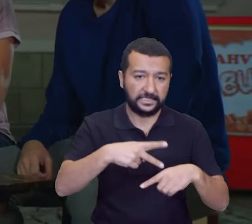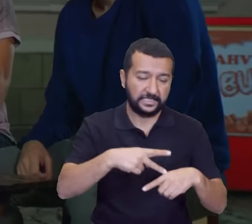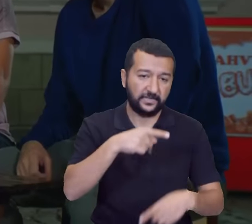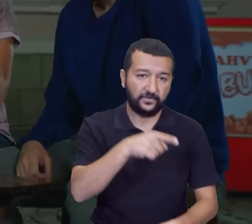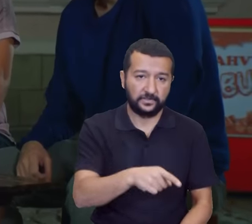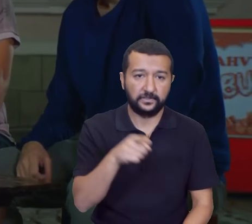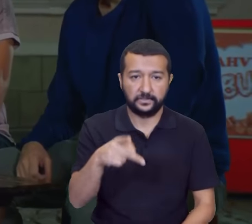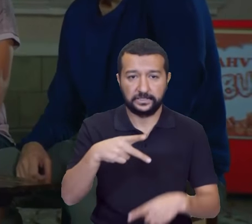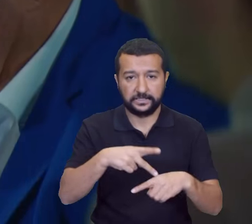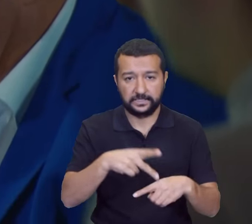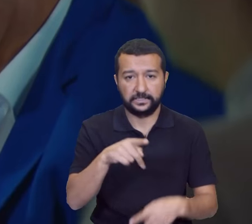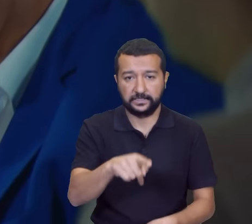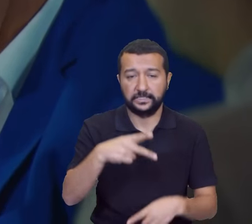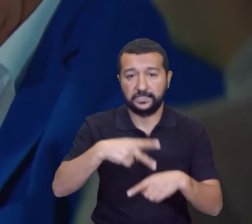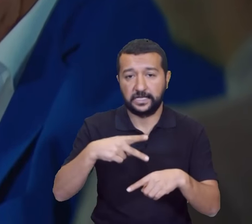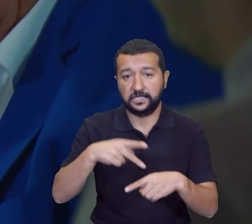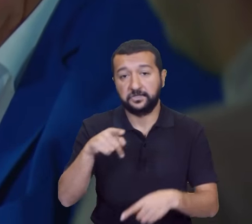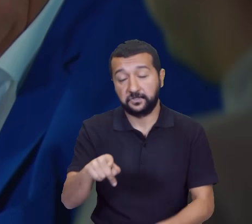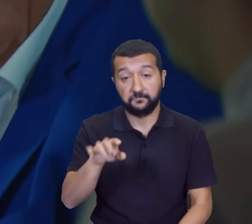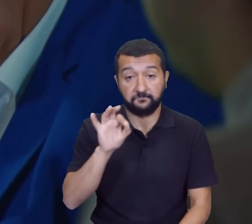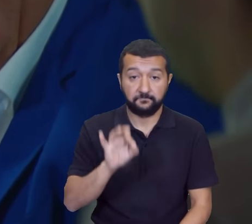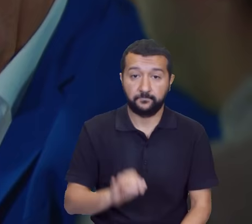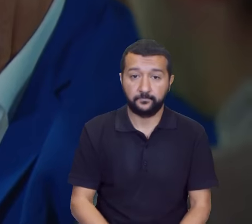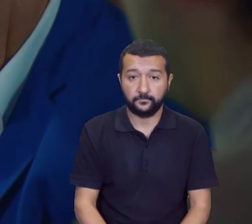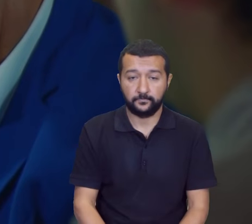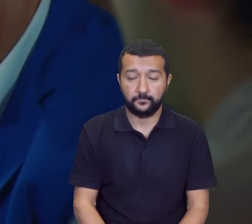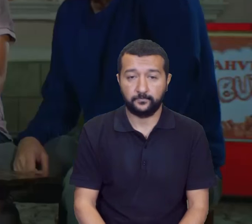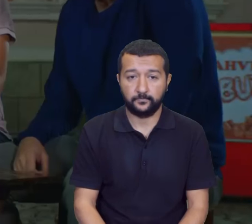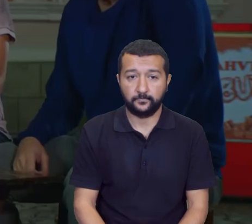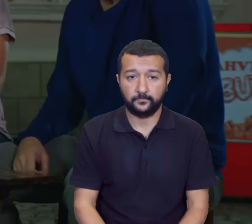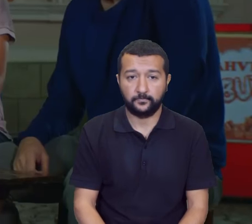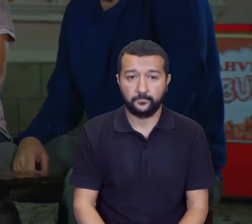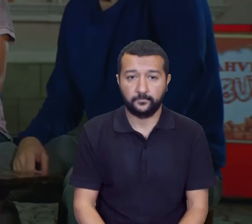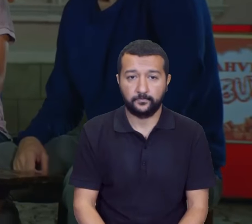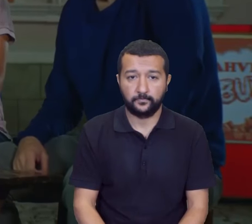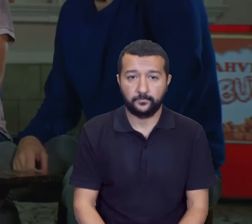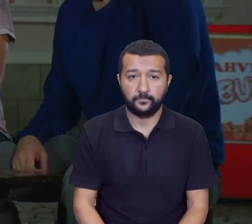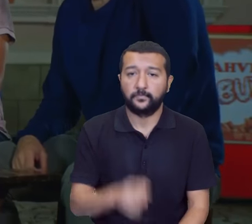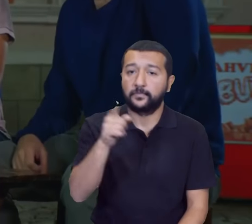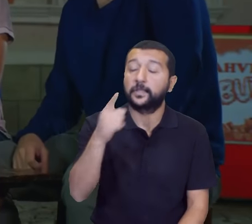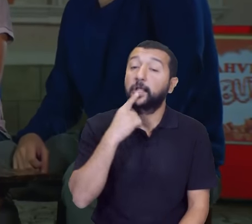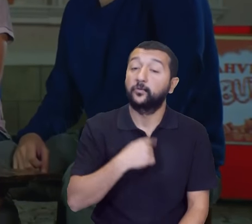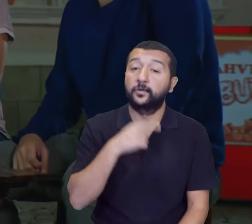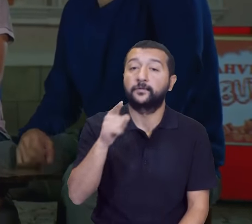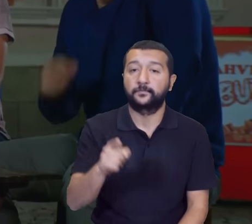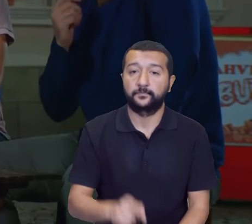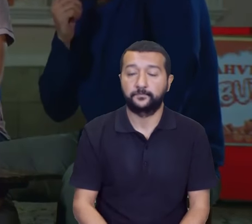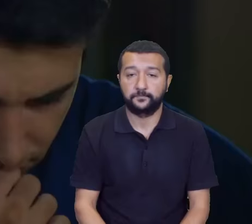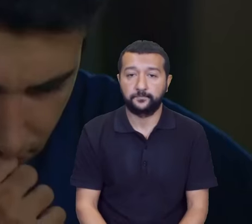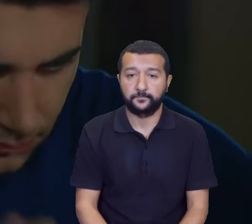Zencefil. Z'den zerdeçal. Masadaki beyaz kartondan harf seçip deftere not aldı. Sen söyle bir tane.